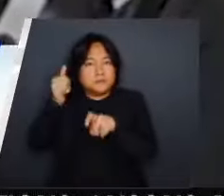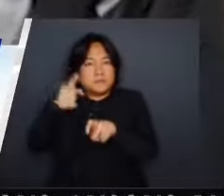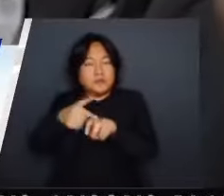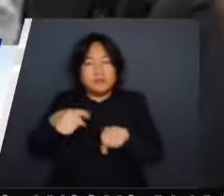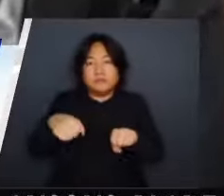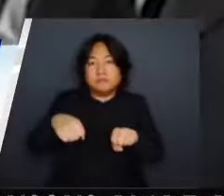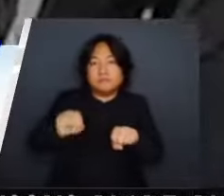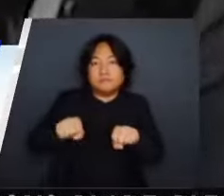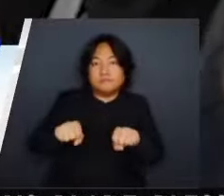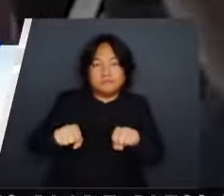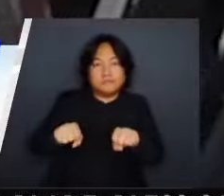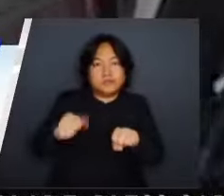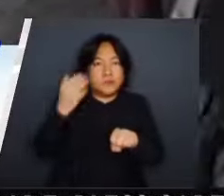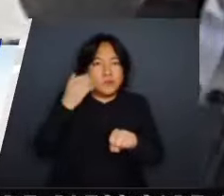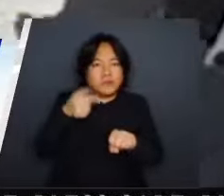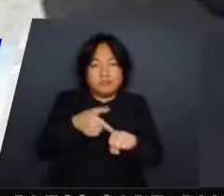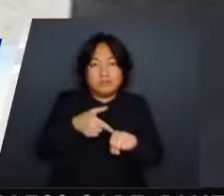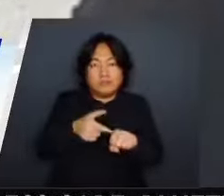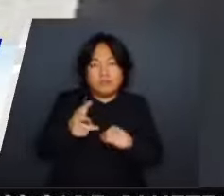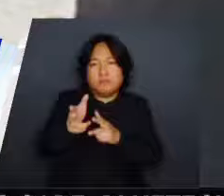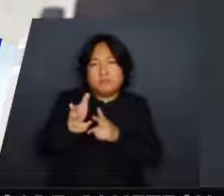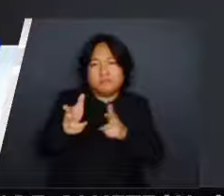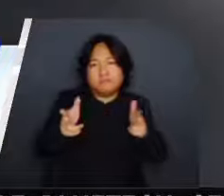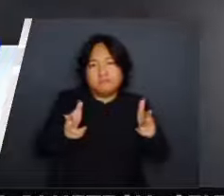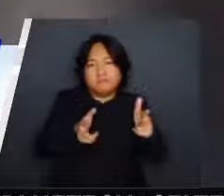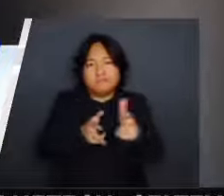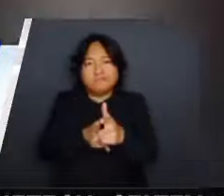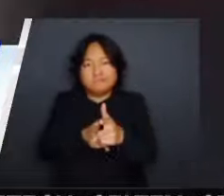na nag-overtake at lumipat ng lane sa